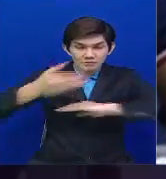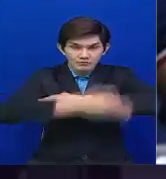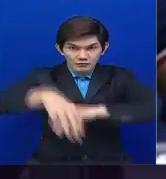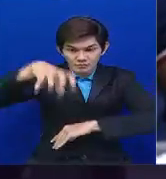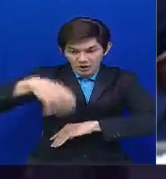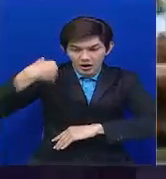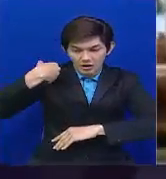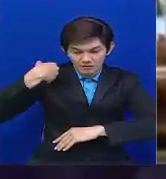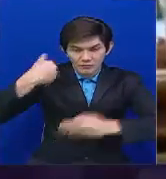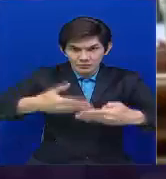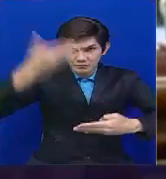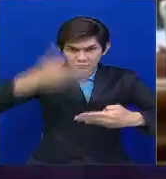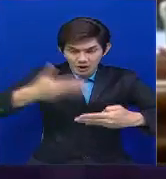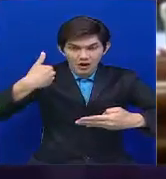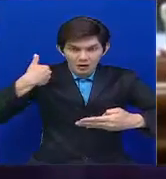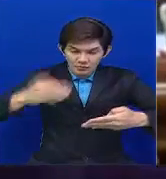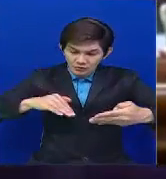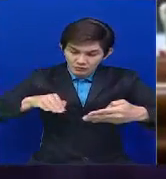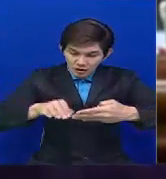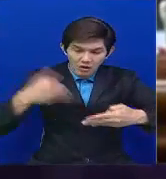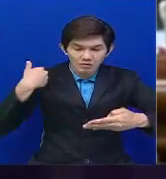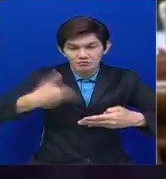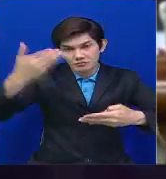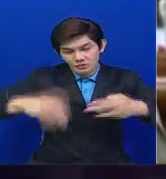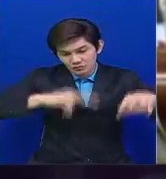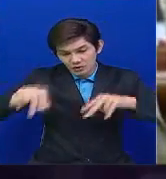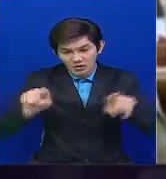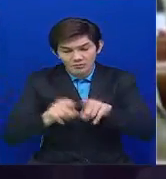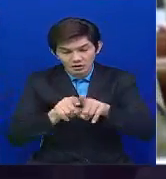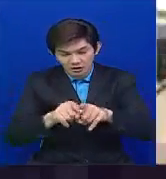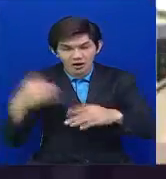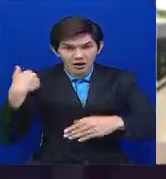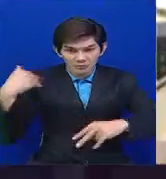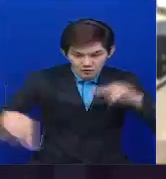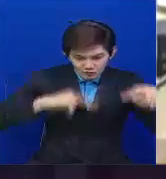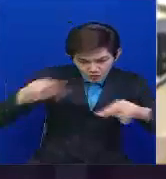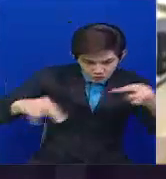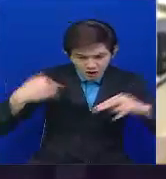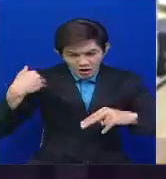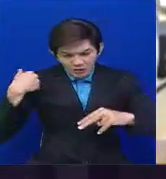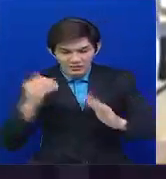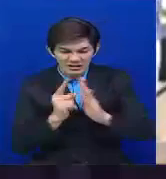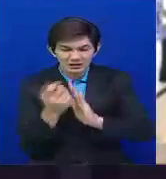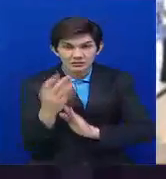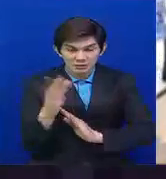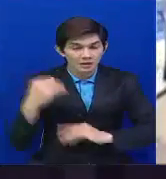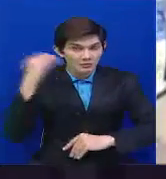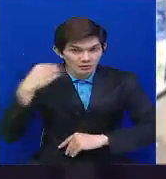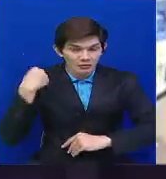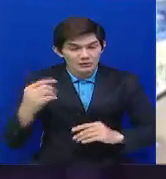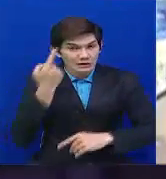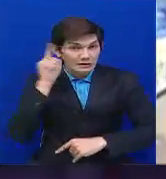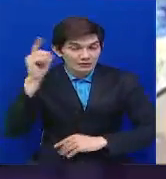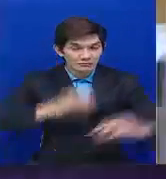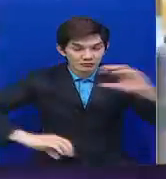ฟและซุ้มเครื่องกั้นทางตัดรถไฟจัดกำลังลาดตระเวนก่อนขบวนแรกเข้าพื้นที่ไม่น้อยกว่า15นาทีโดยคำนึงถึง